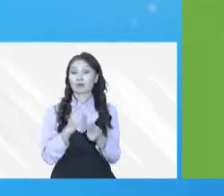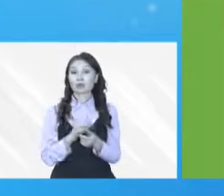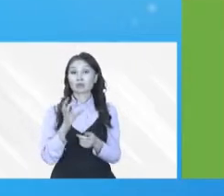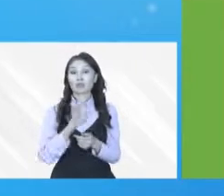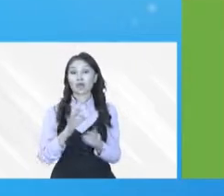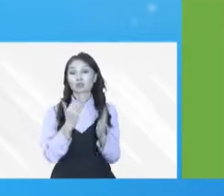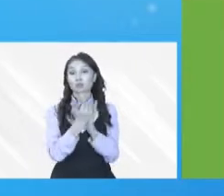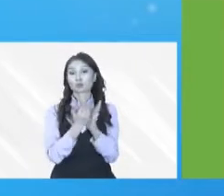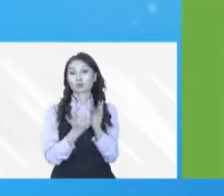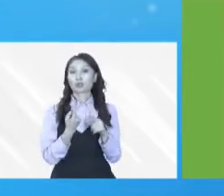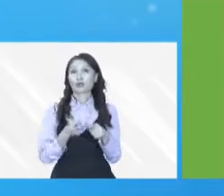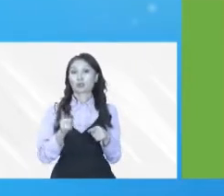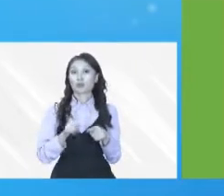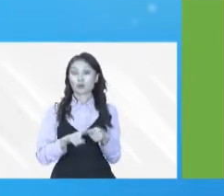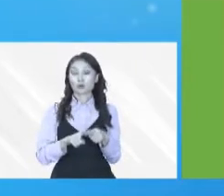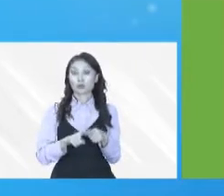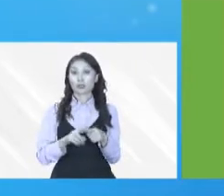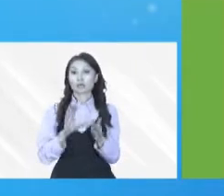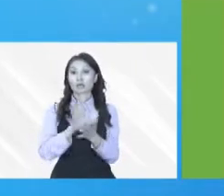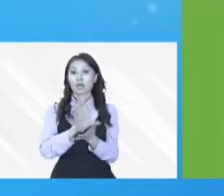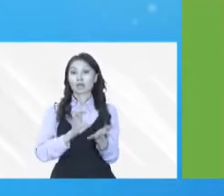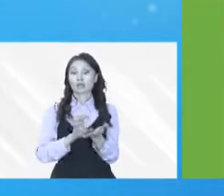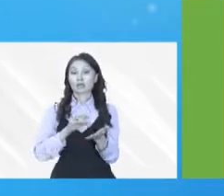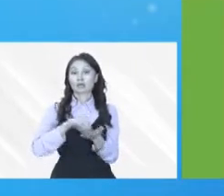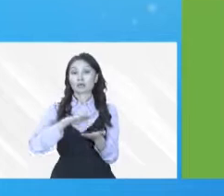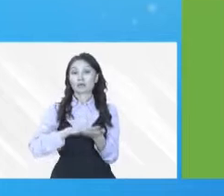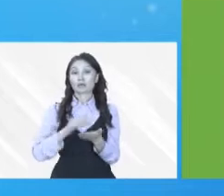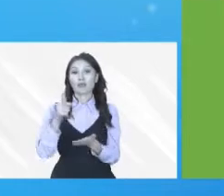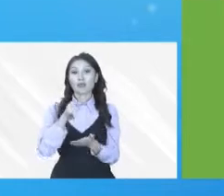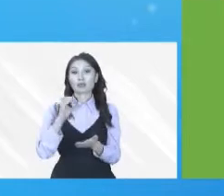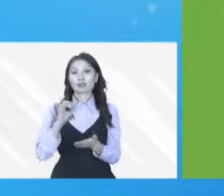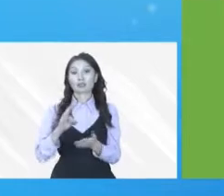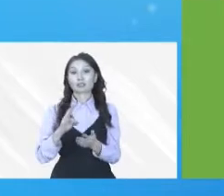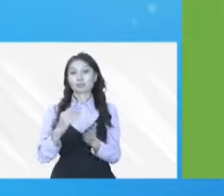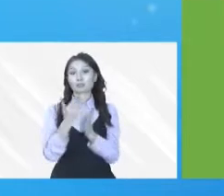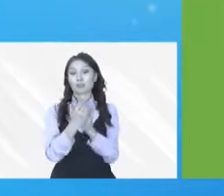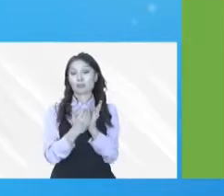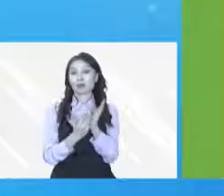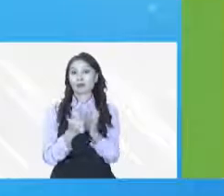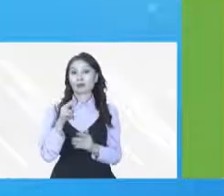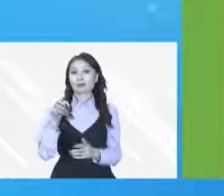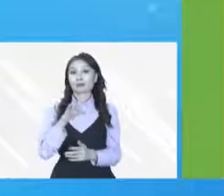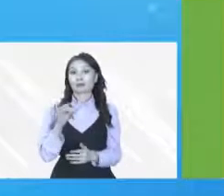о структуре которых закодирована в генетическом аппарате клетки.